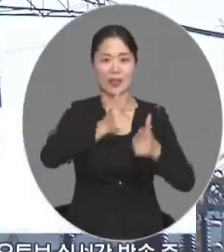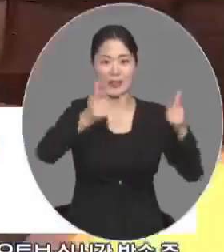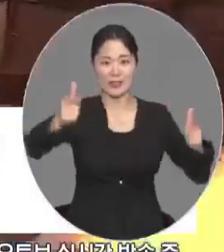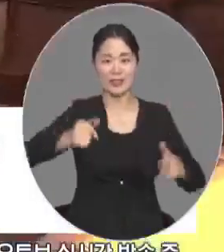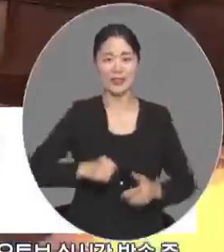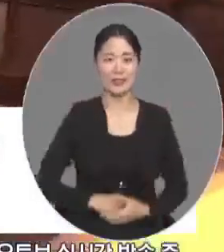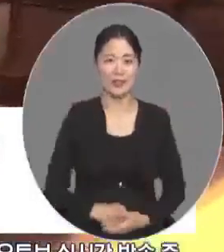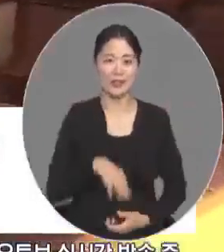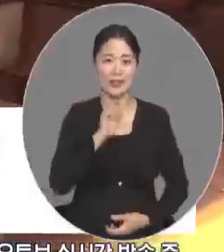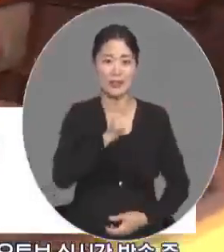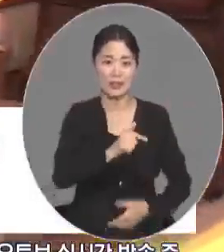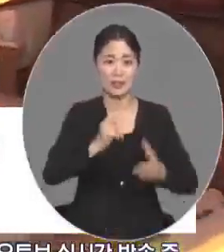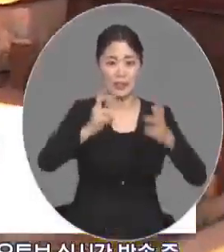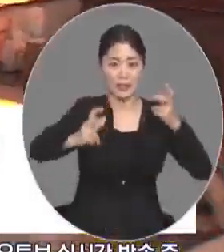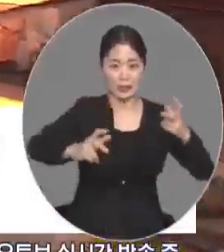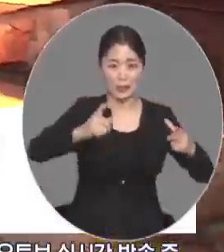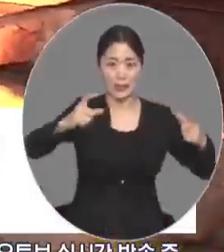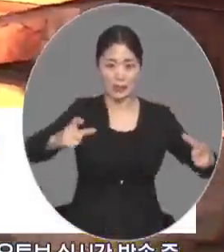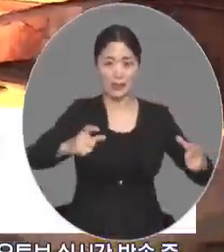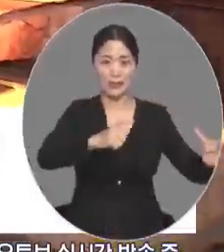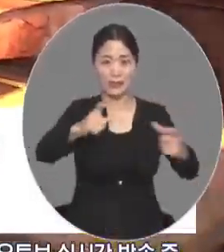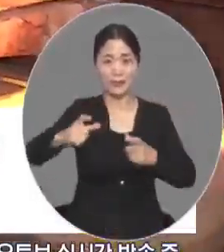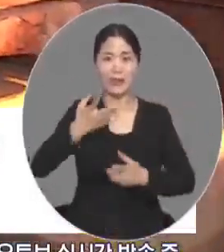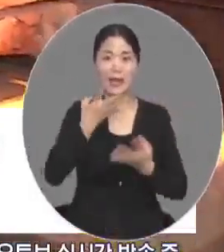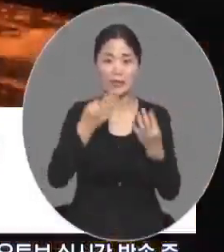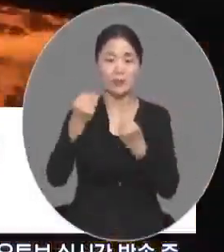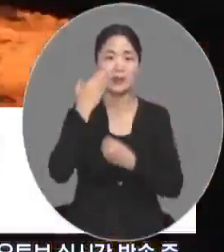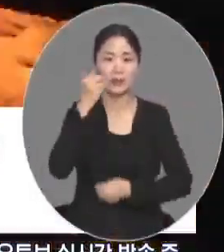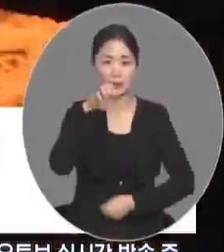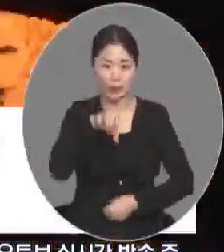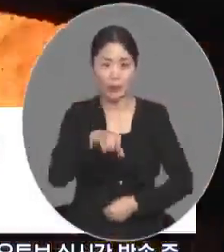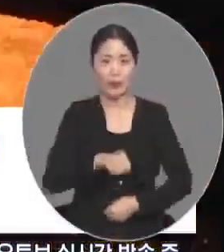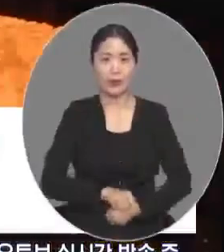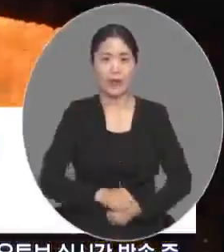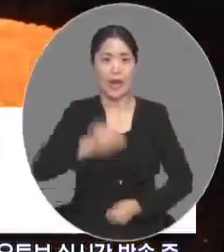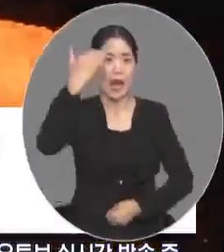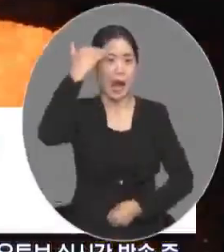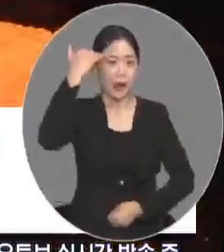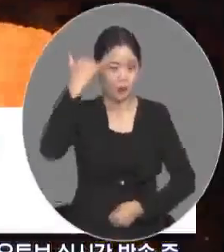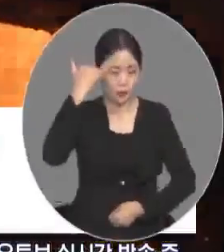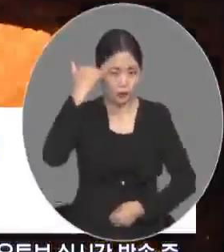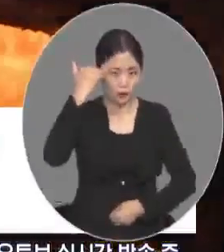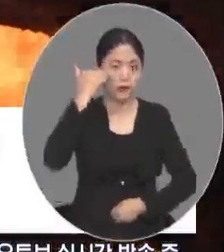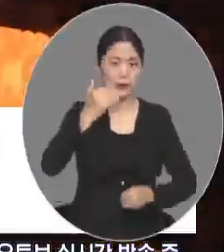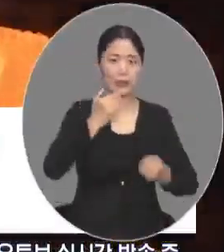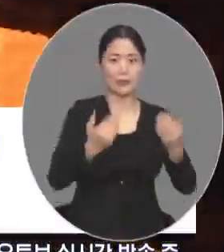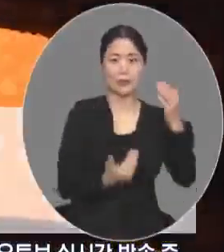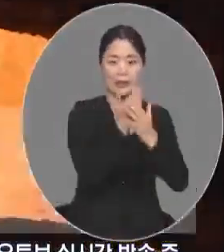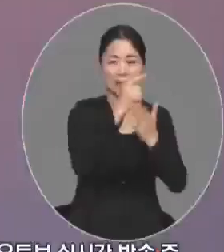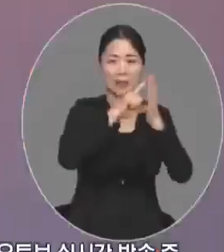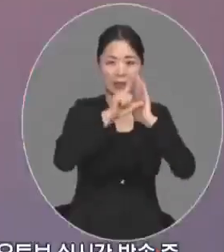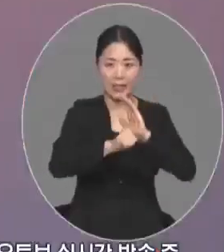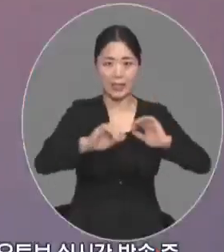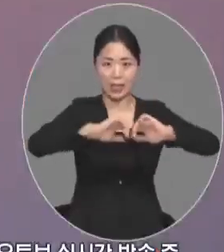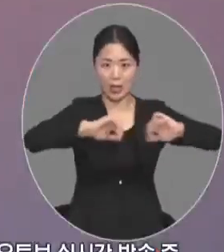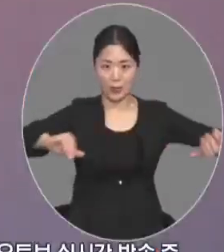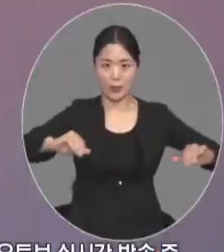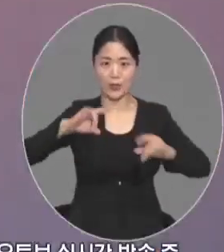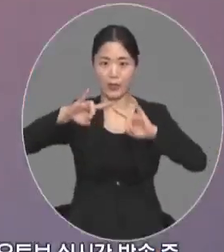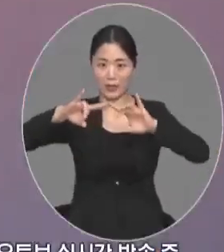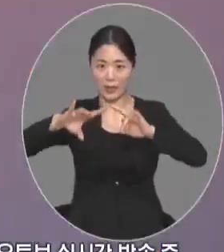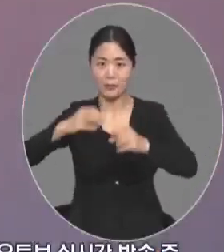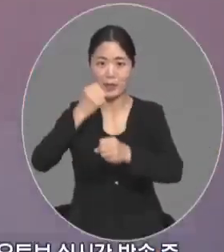막대한 산업단지를 보유한 울산으로선 국가 재난 상황 시 별도의 전력망을 쓸 수 있다는 강점도 있습니다. 전력